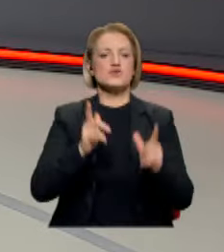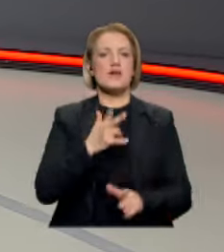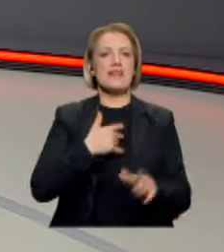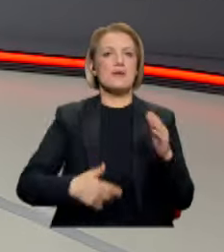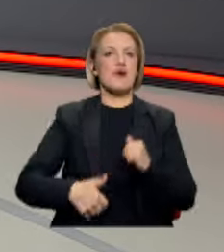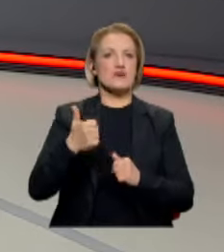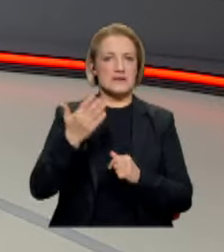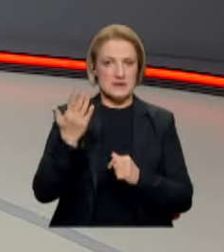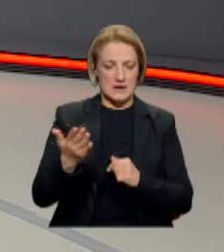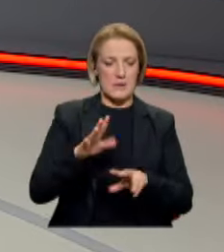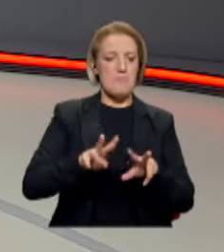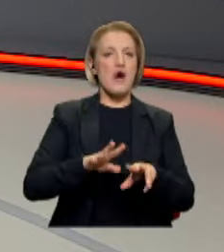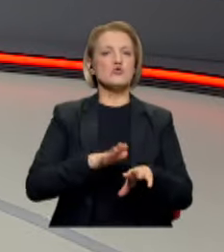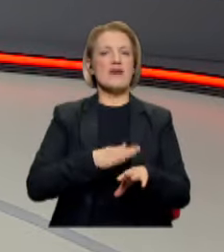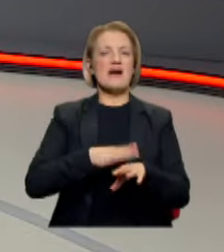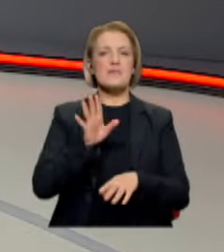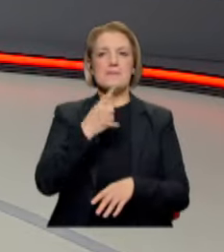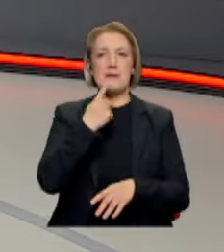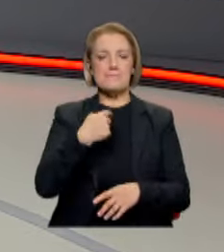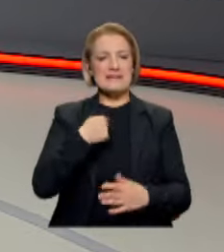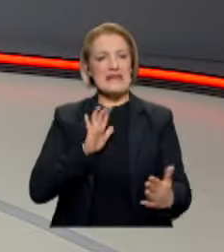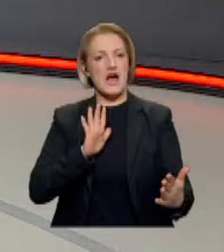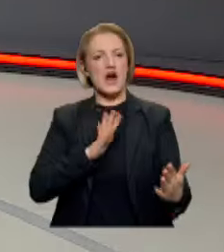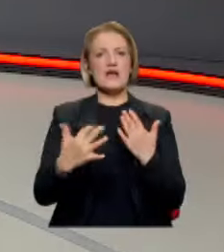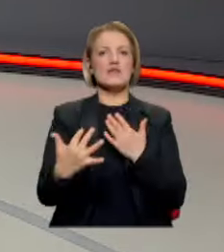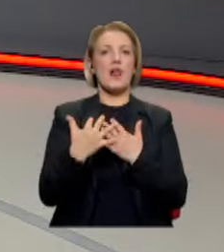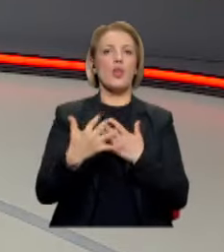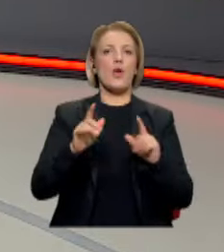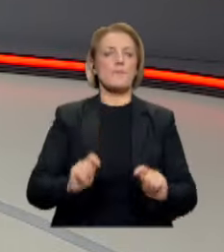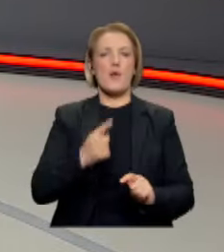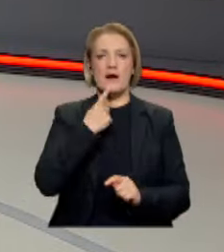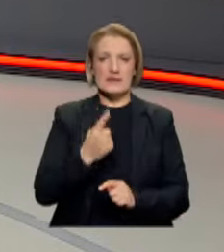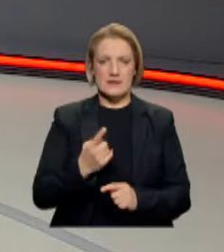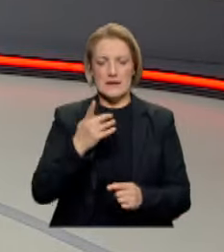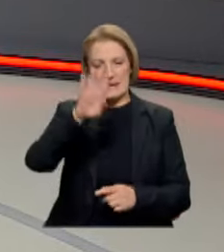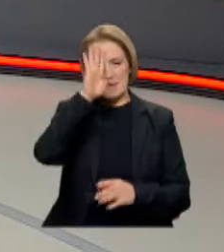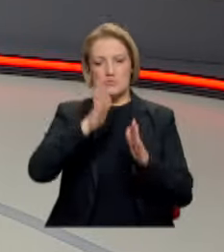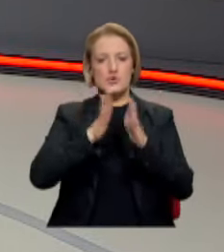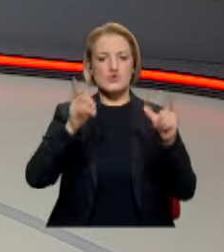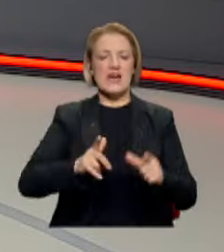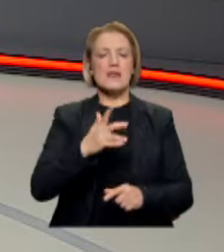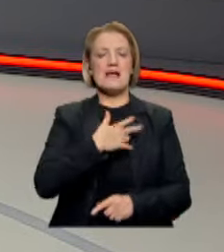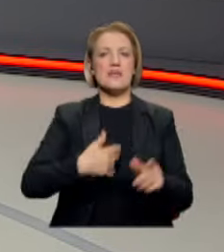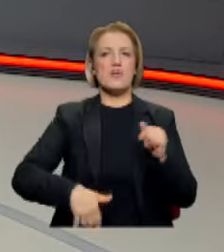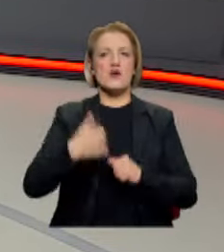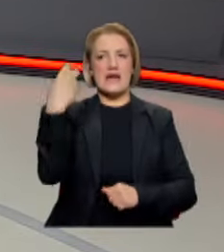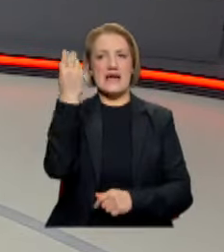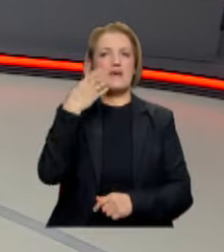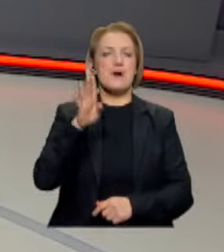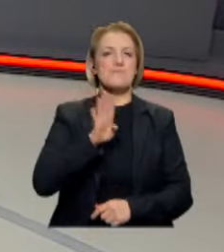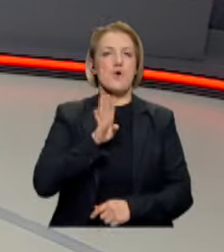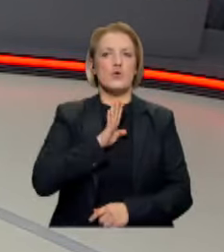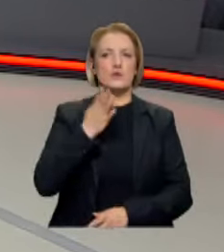Belediye Başkanı Mansur Yavaş dedi ki bize karşı saldırıya geçtiler. İstanbul Büyükşehir Belediye Başkanı Ekrem İmamoğlu